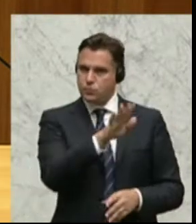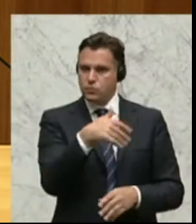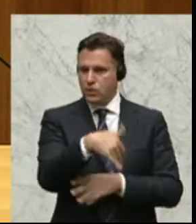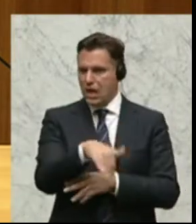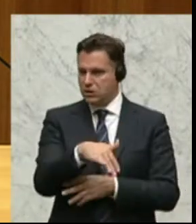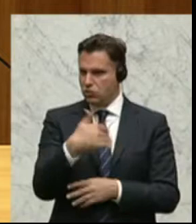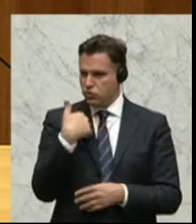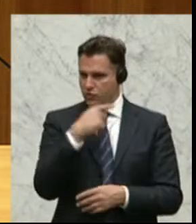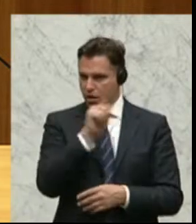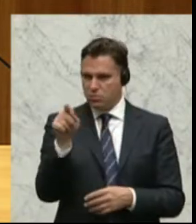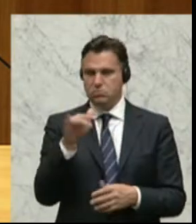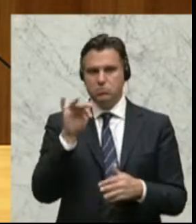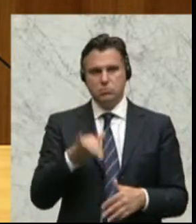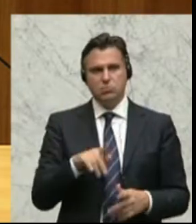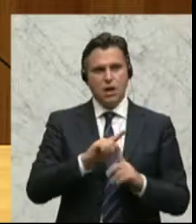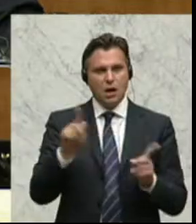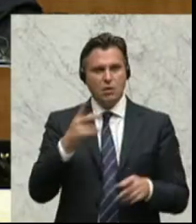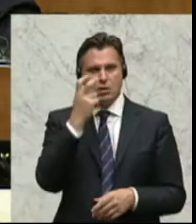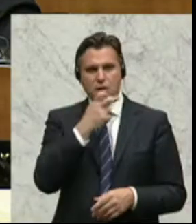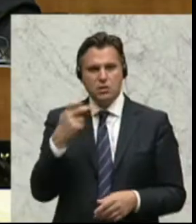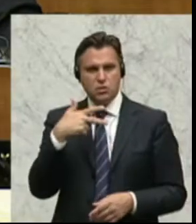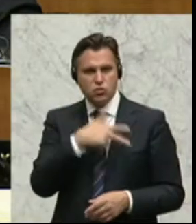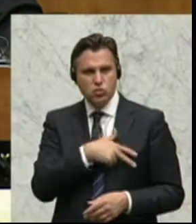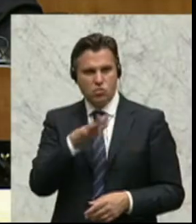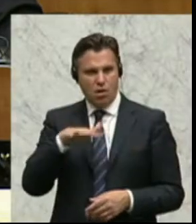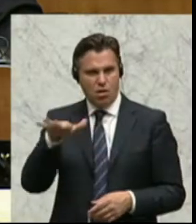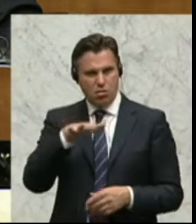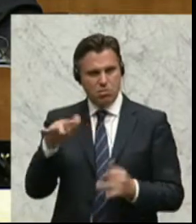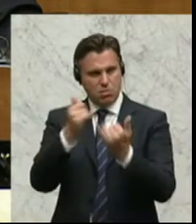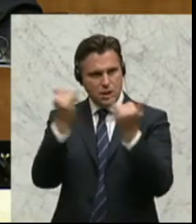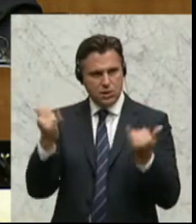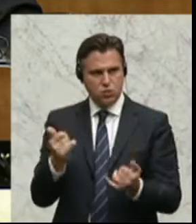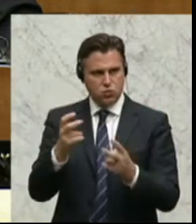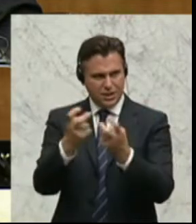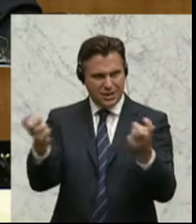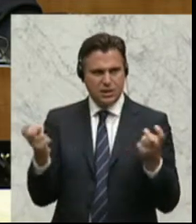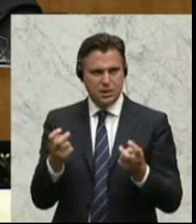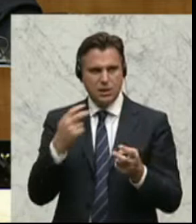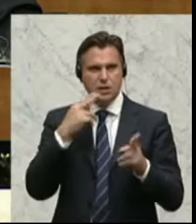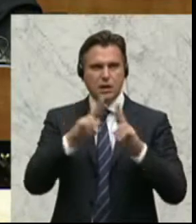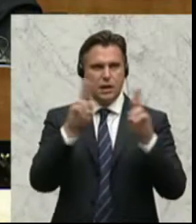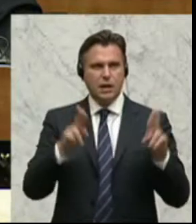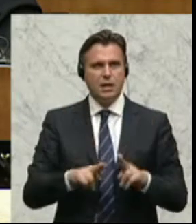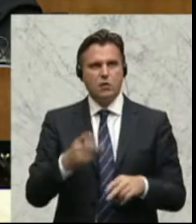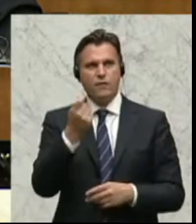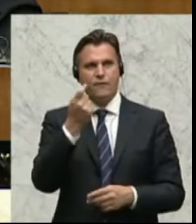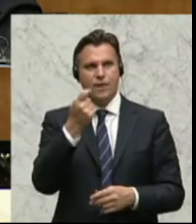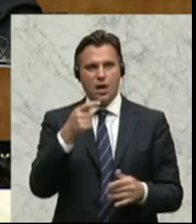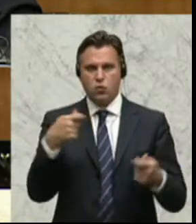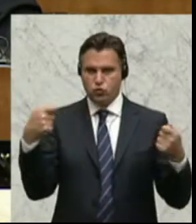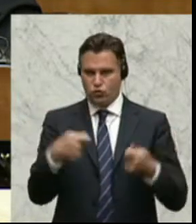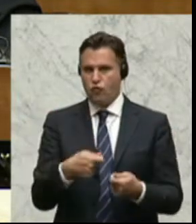christlich-soziale andere im Vorstand dieser Institutionen sitzen, wie zum Beispiel im Internationalen Währungsfonds, wo die Chefin, die